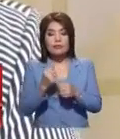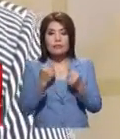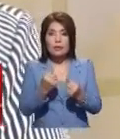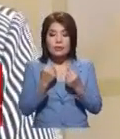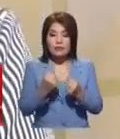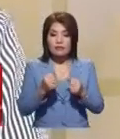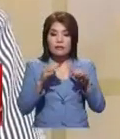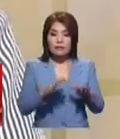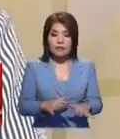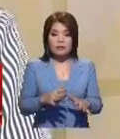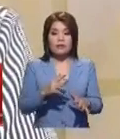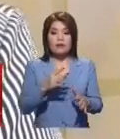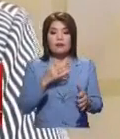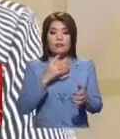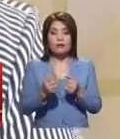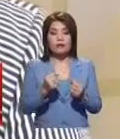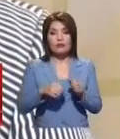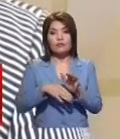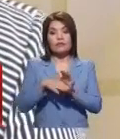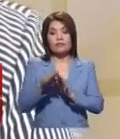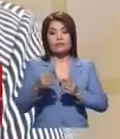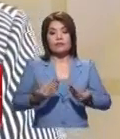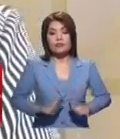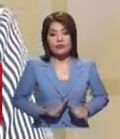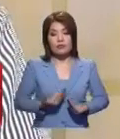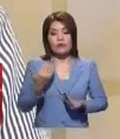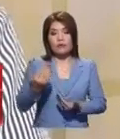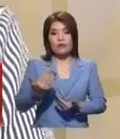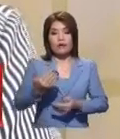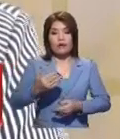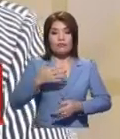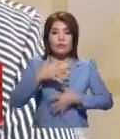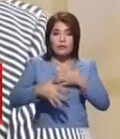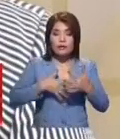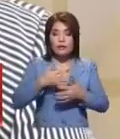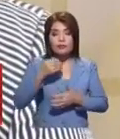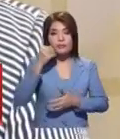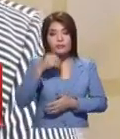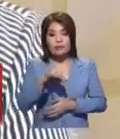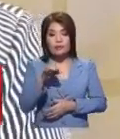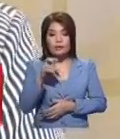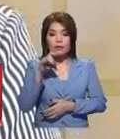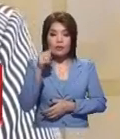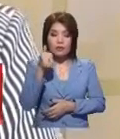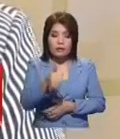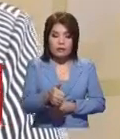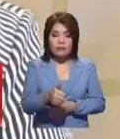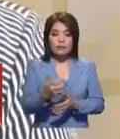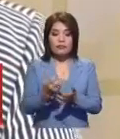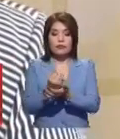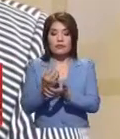секции, да, он более привержен здоровому образу жизни, то есть у него хороший иммунитет, естественно, вырабатывается достаточное количество гормонов,